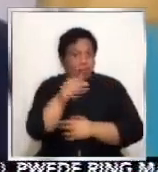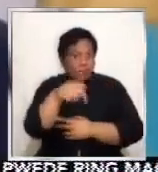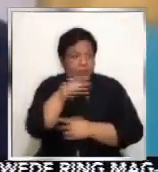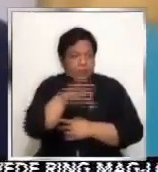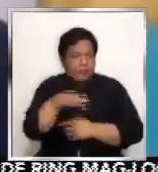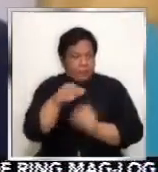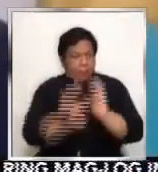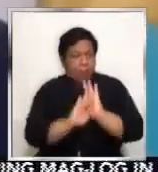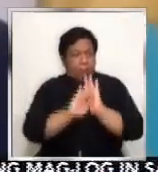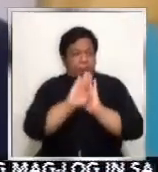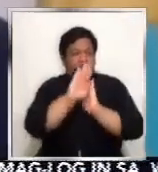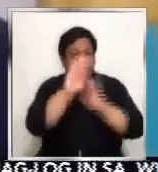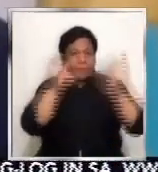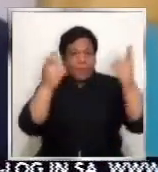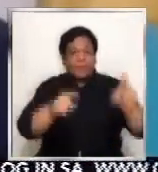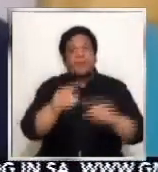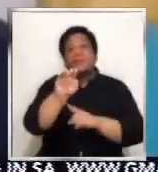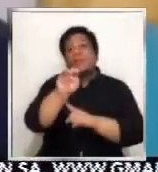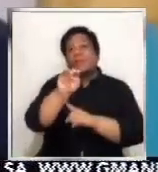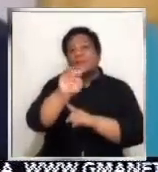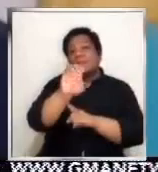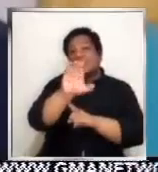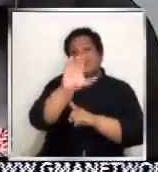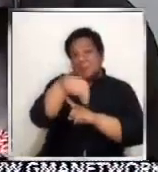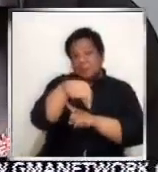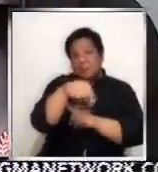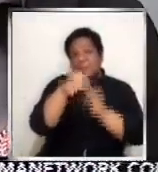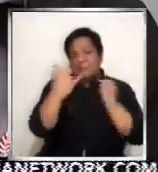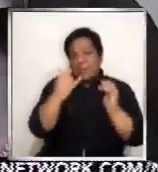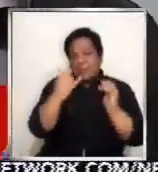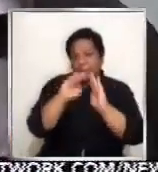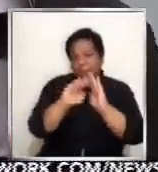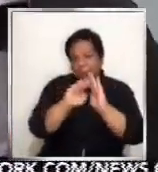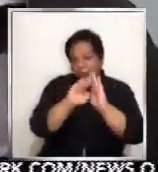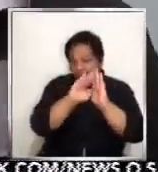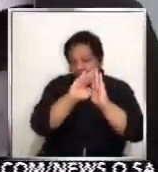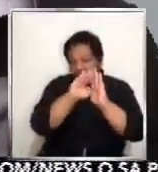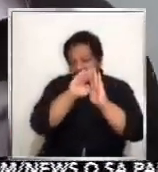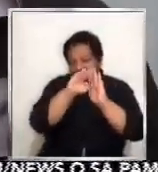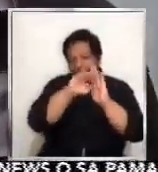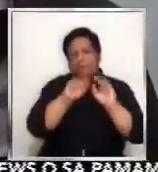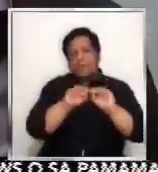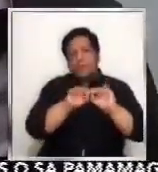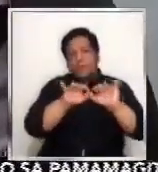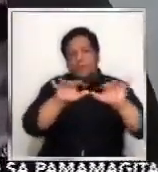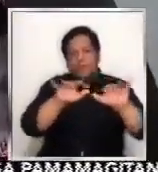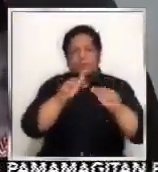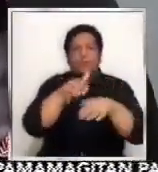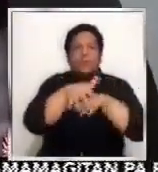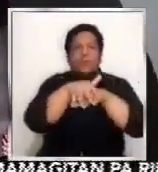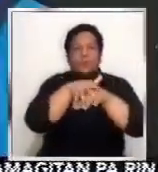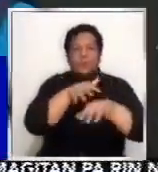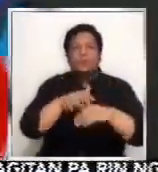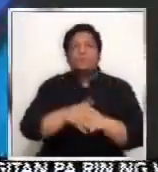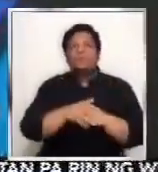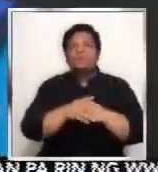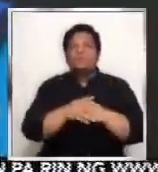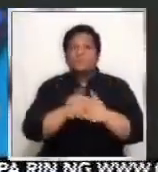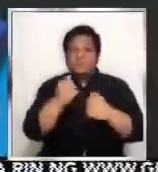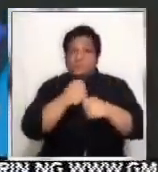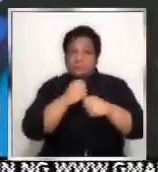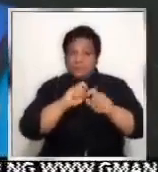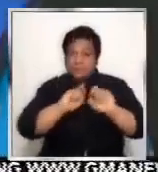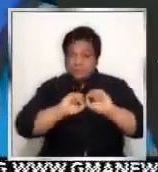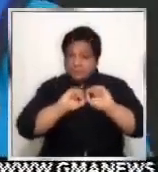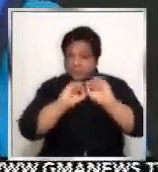nag-MECQ tayo, kumina ho yung pagkalat. Pero paglilinaw nila, madali raw magbago ang trend, lalo